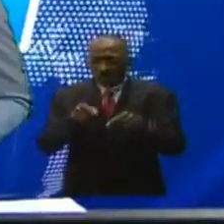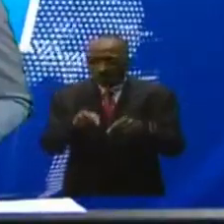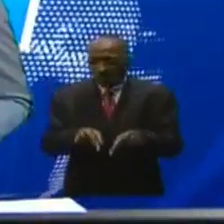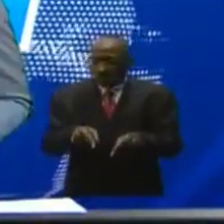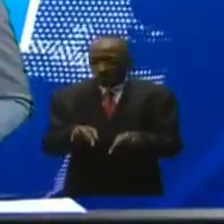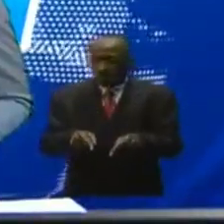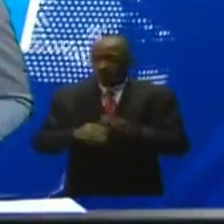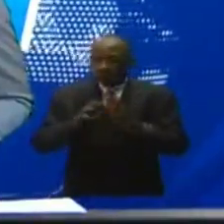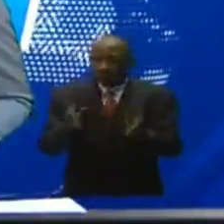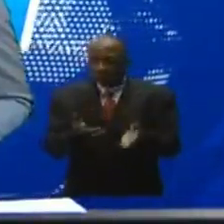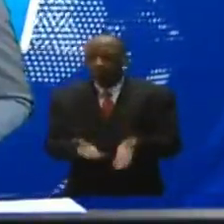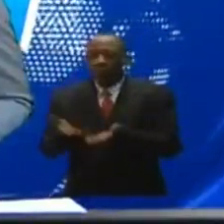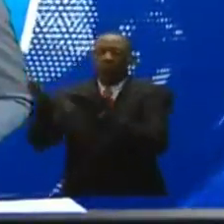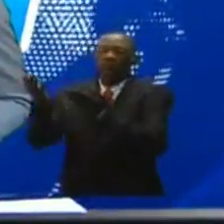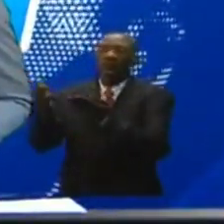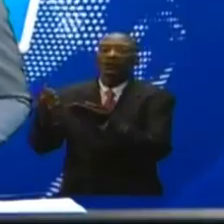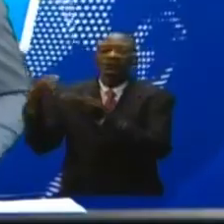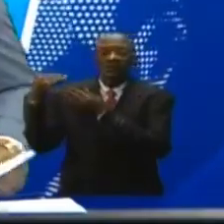sa mise en exécution.